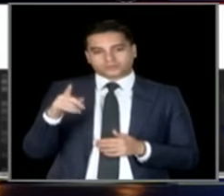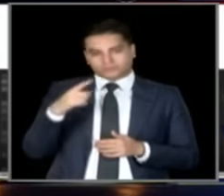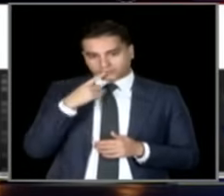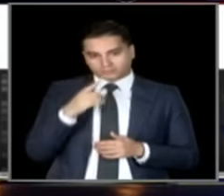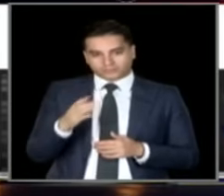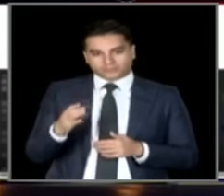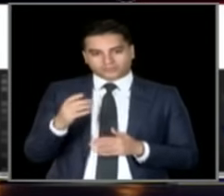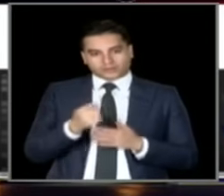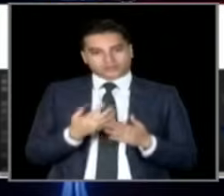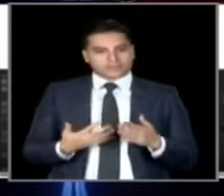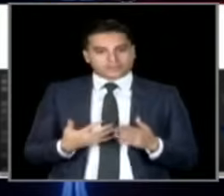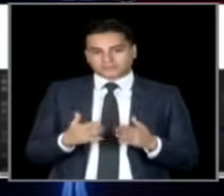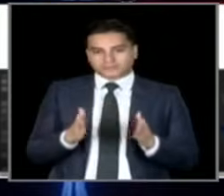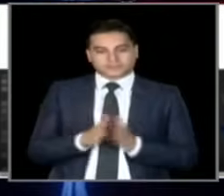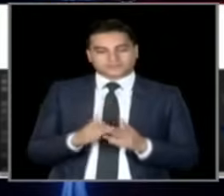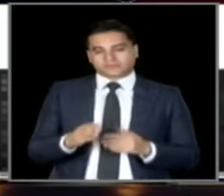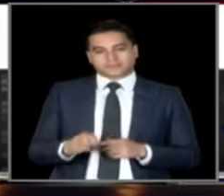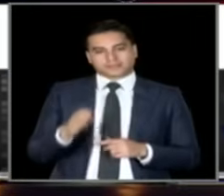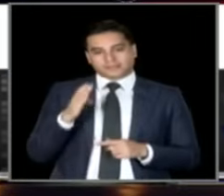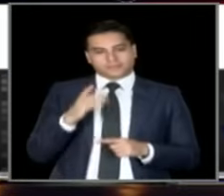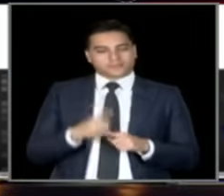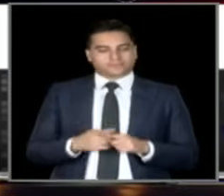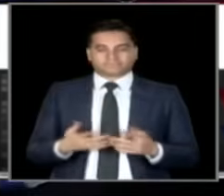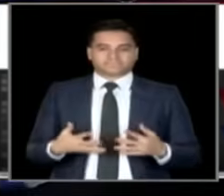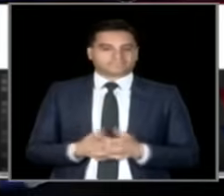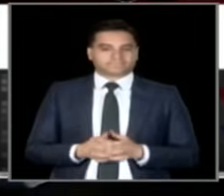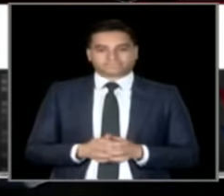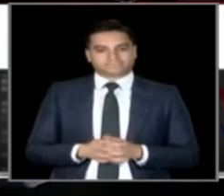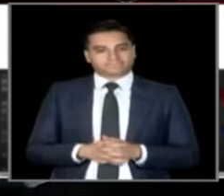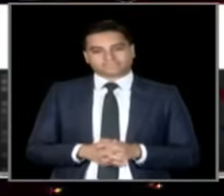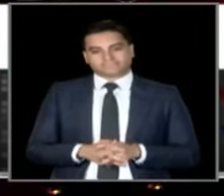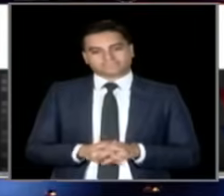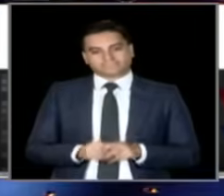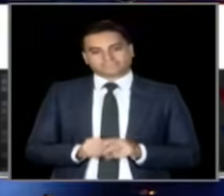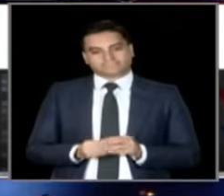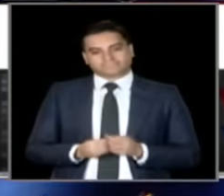عروس ناقص 5 نقط. إجابة خاطئة.